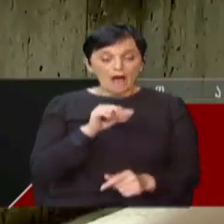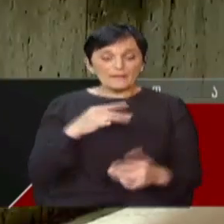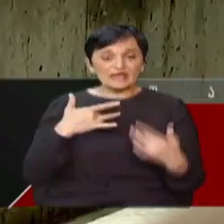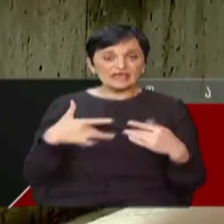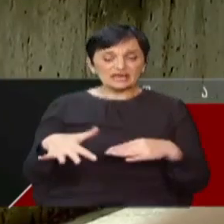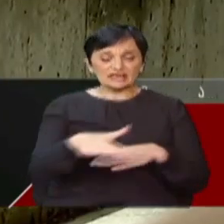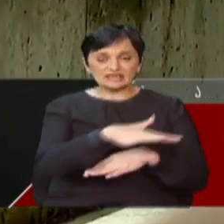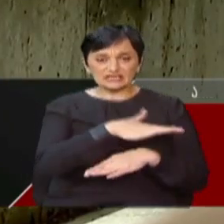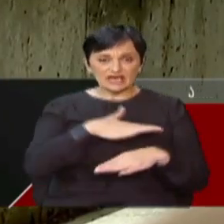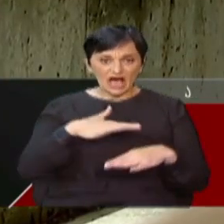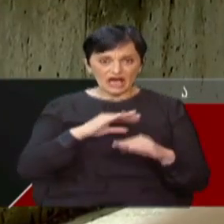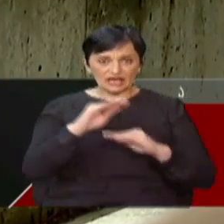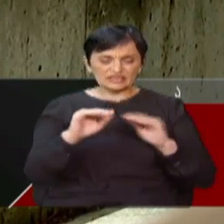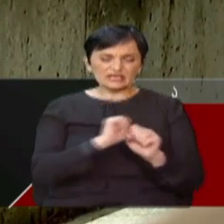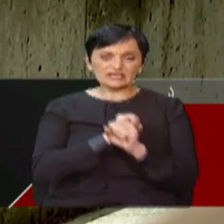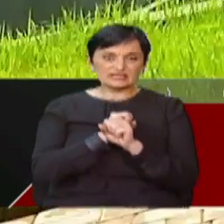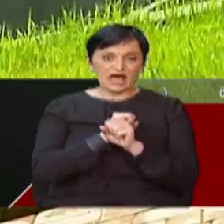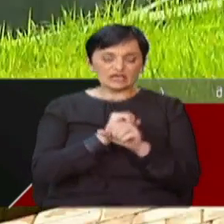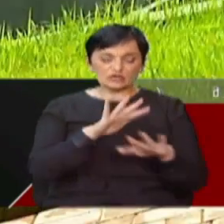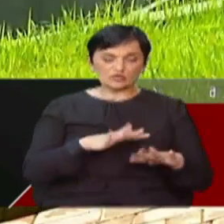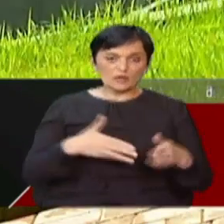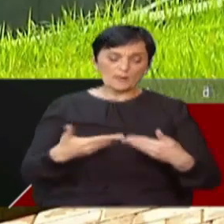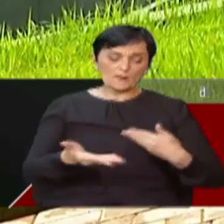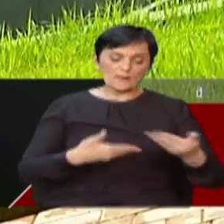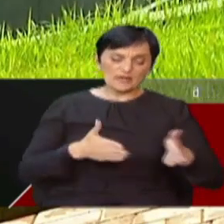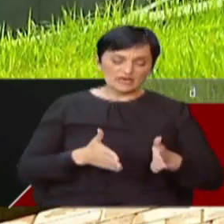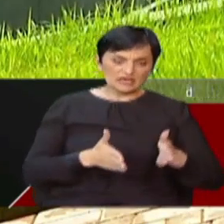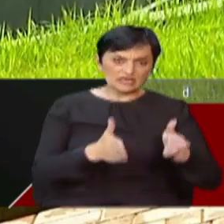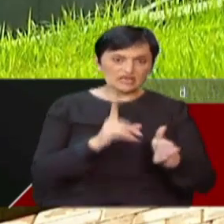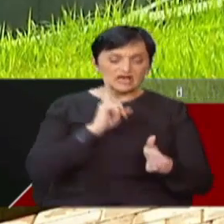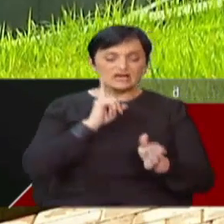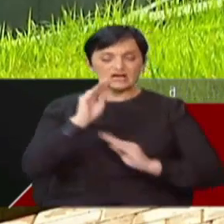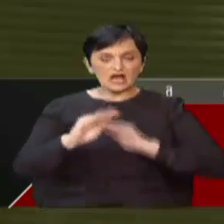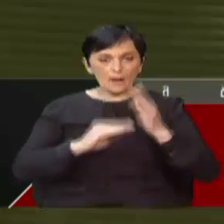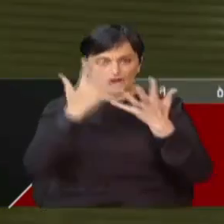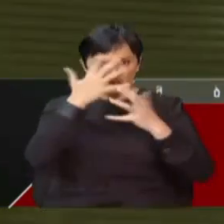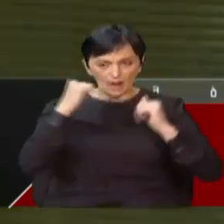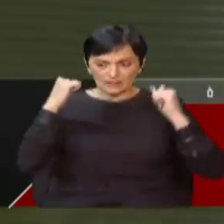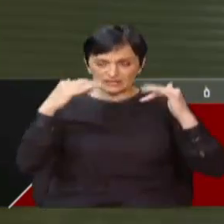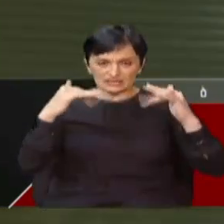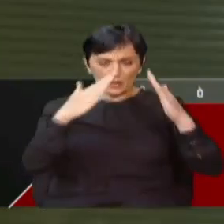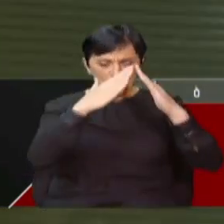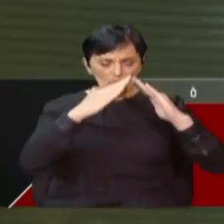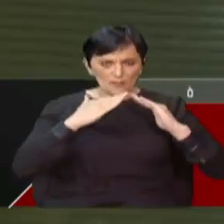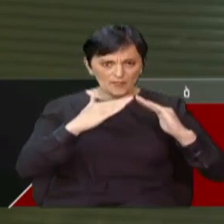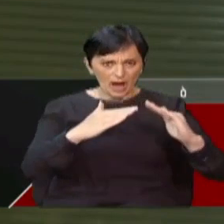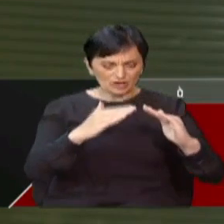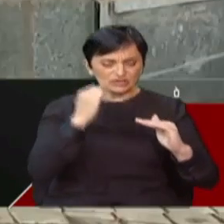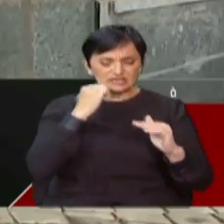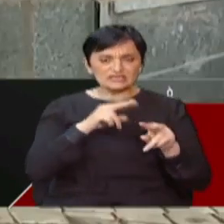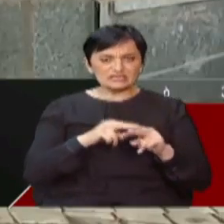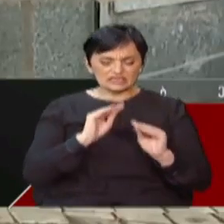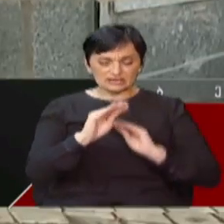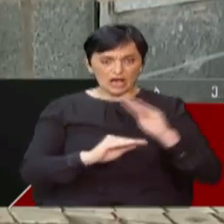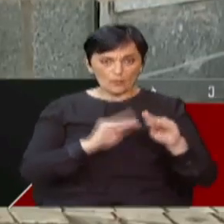scenam, decorativul pergola, dasasvenebeli skveri, saphekhmavlo bilikebi, gamtsvaneba, ghamis sanatebi, panchaturi da dzelskamebi moeqo.